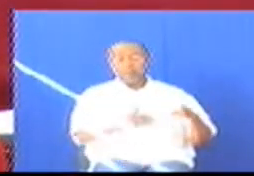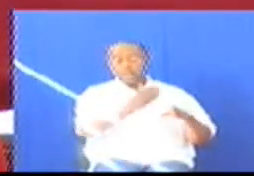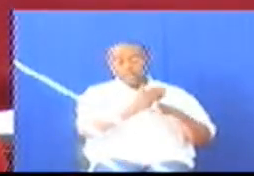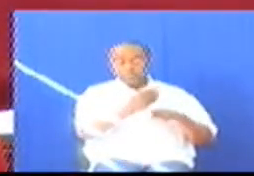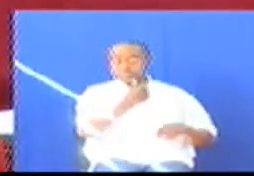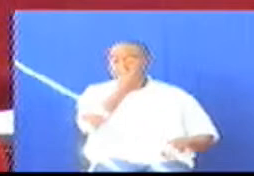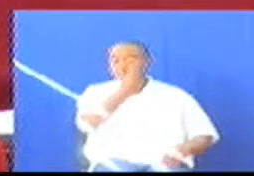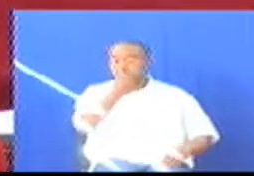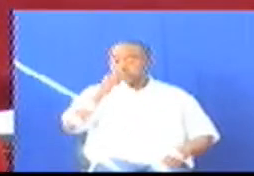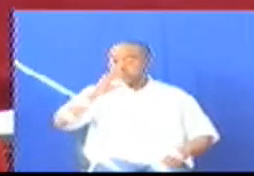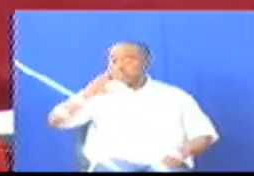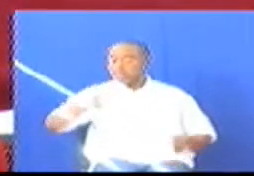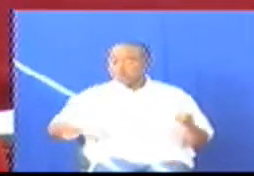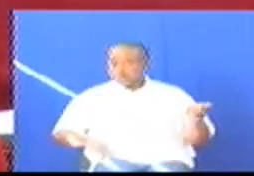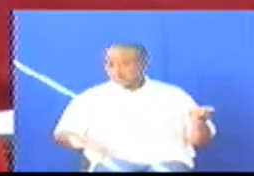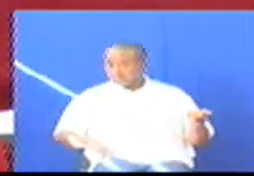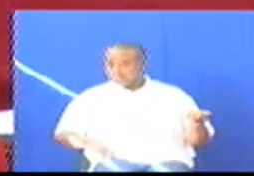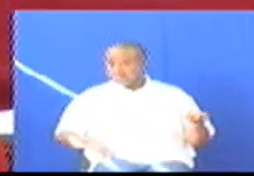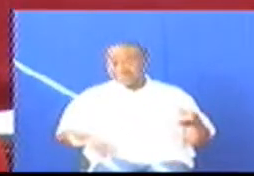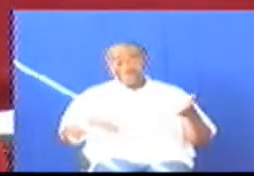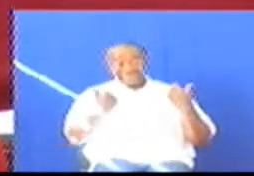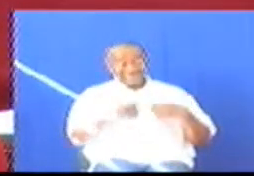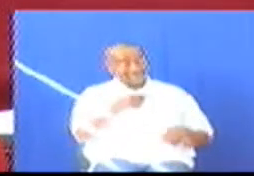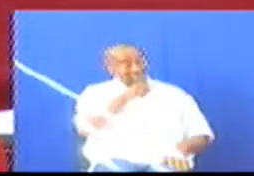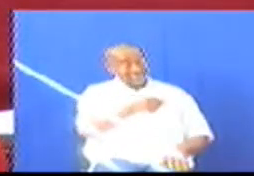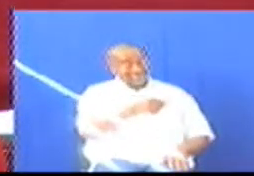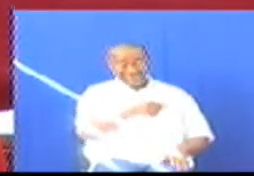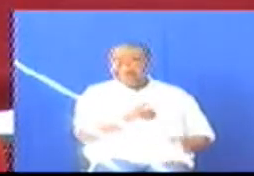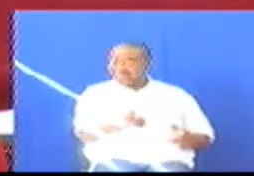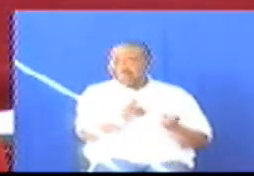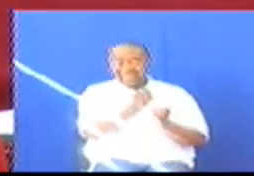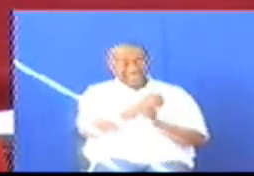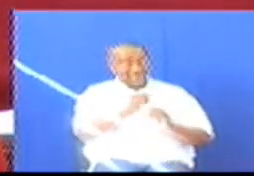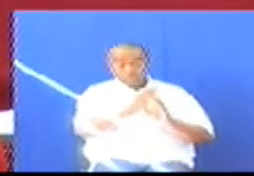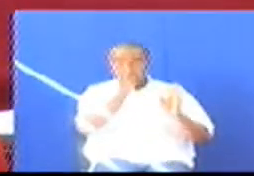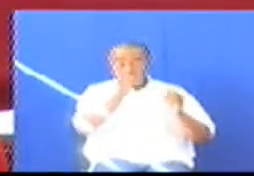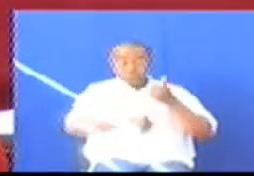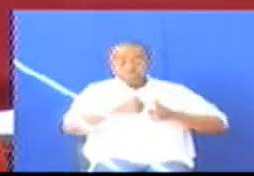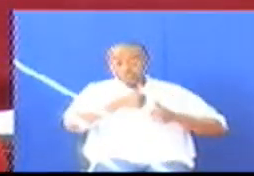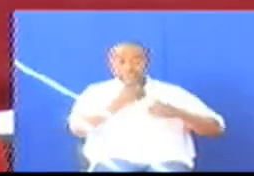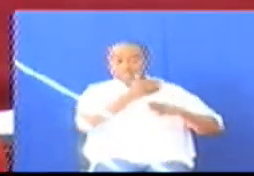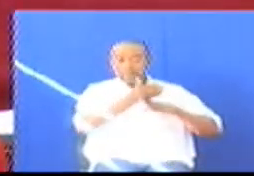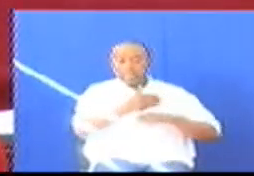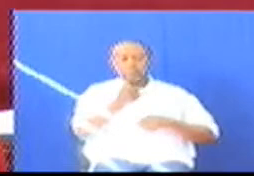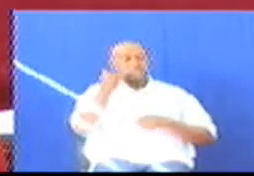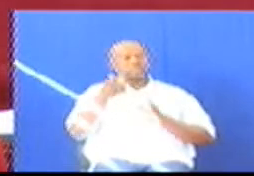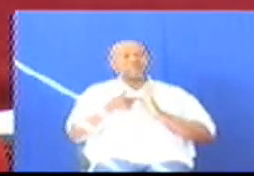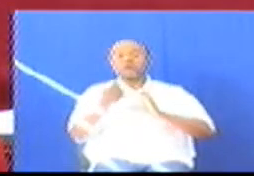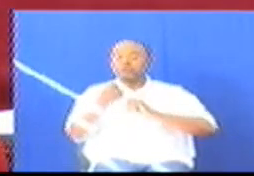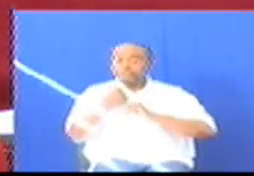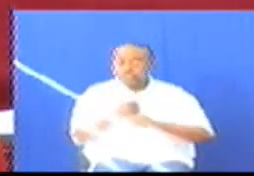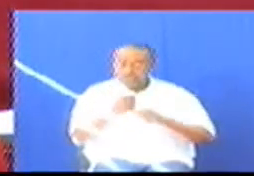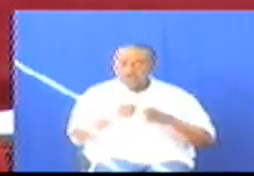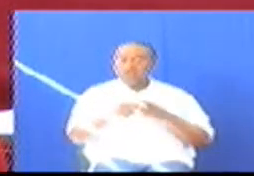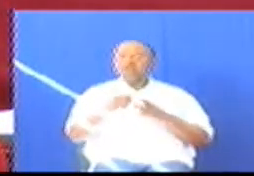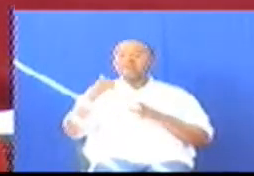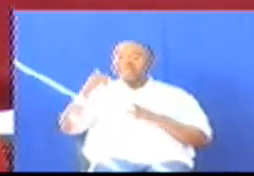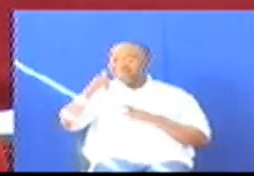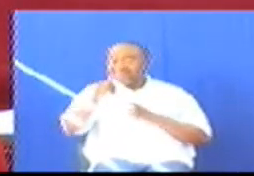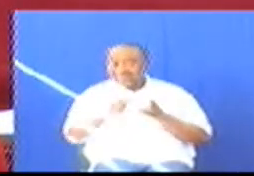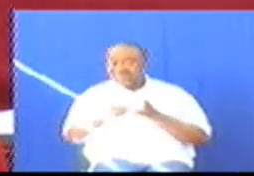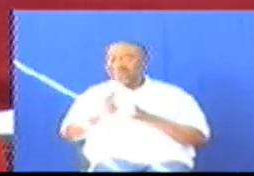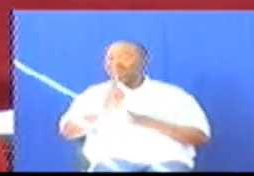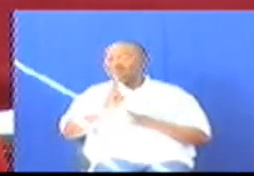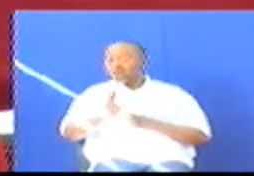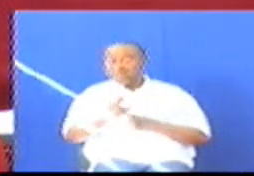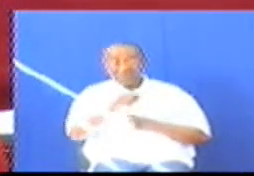hivi, TTCL haiwezi kushindana na makampuni ya simu kama Tigo, Airtel, Vodacom na